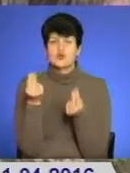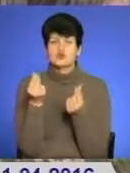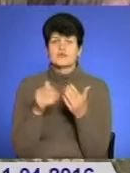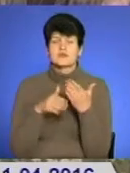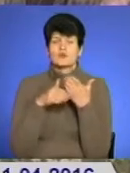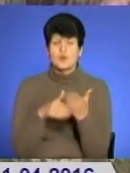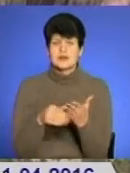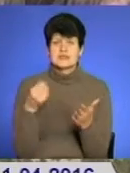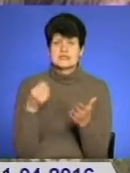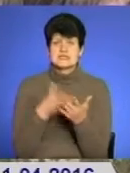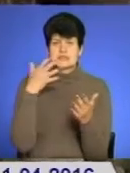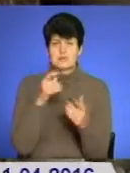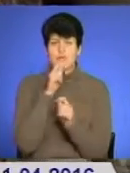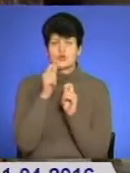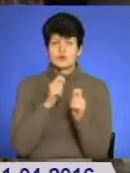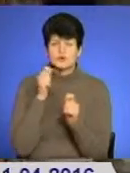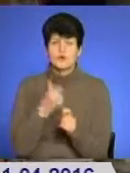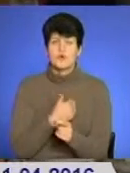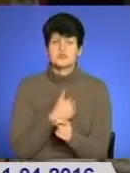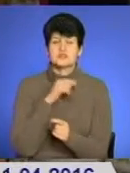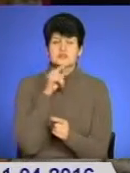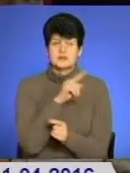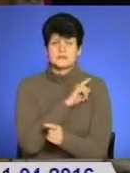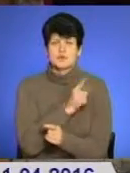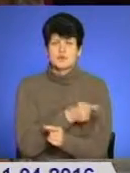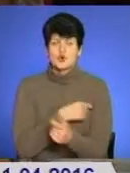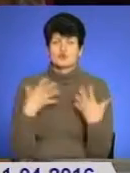допомогами та цінними подарунками, побажавши їм міцного